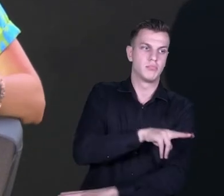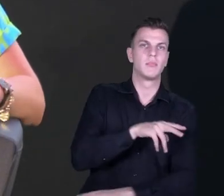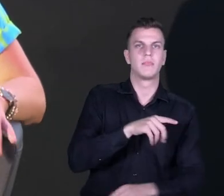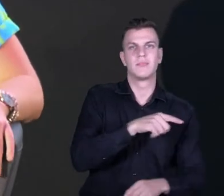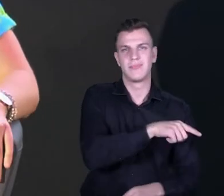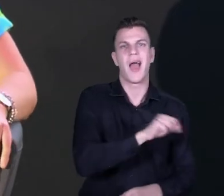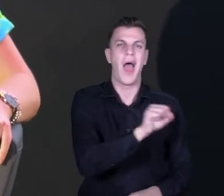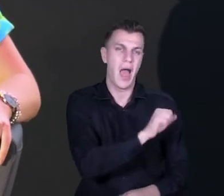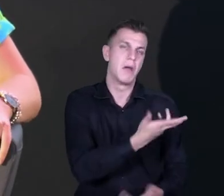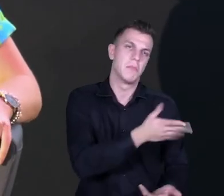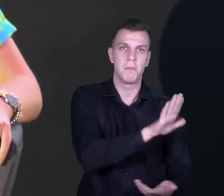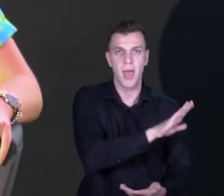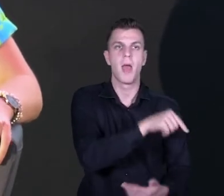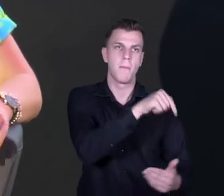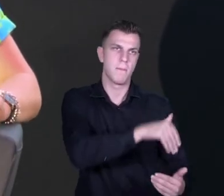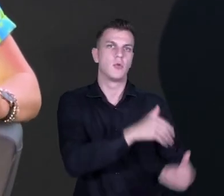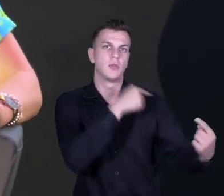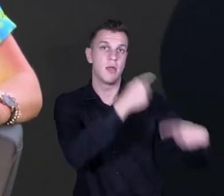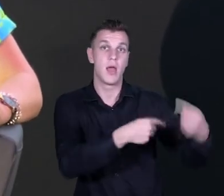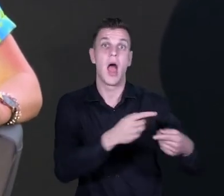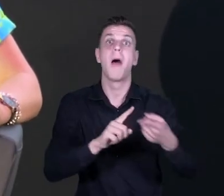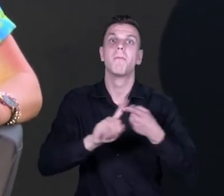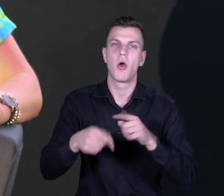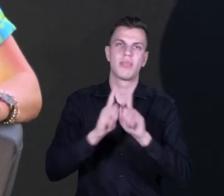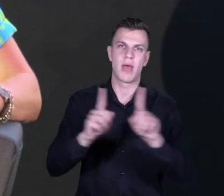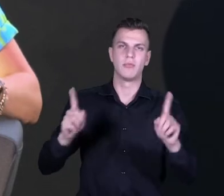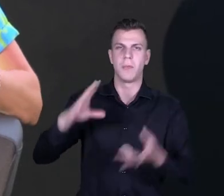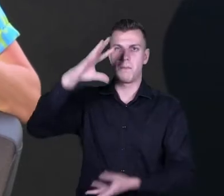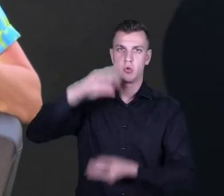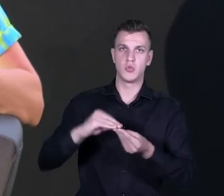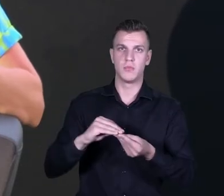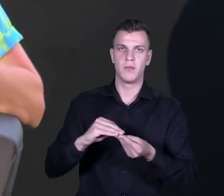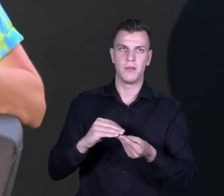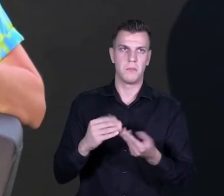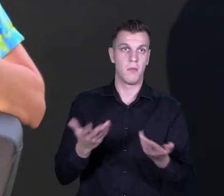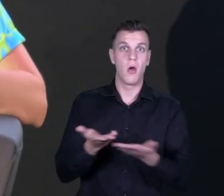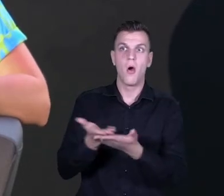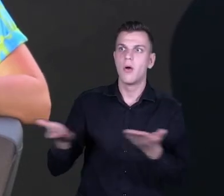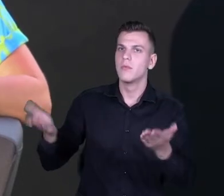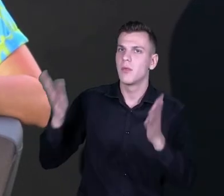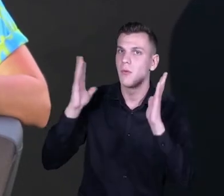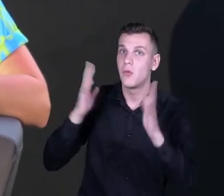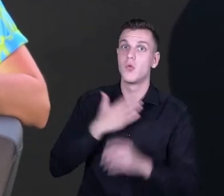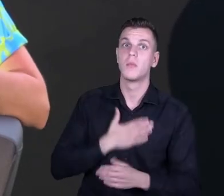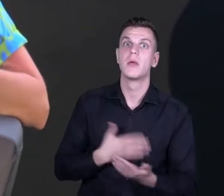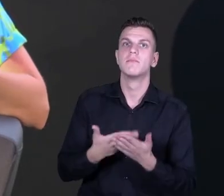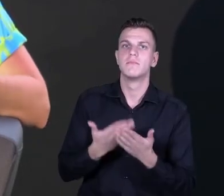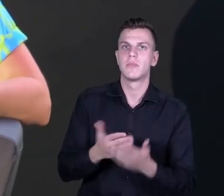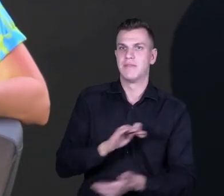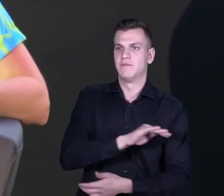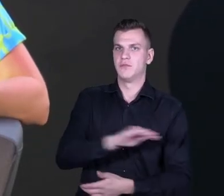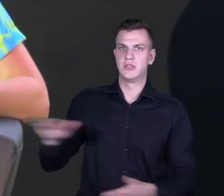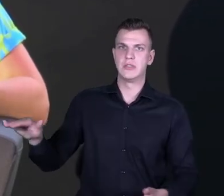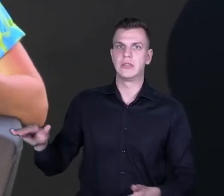końcu następowało oczywiście podsumowanie. Bardzo to polubili, ponieważ w danym momencie każdy miał coś do powiedzenia, nikt